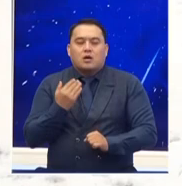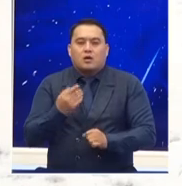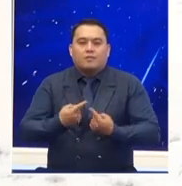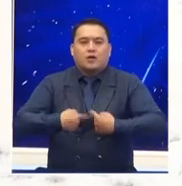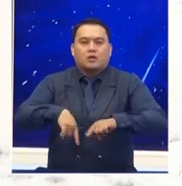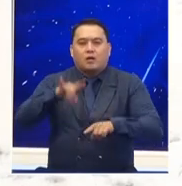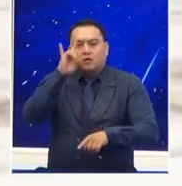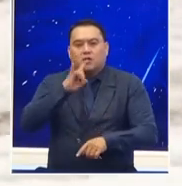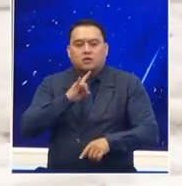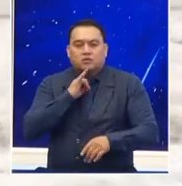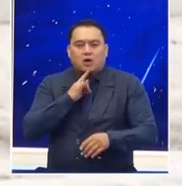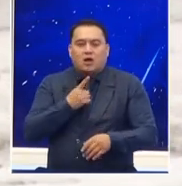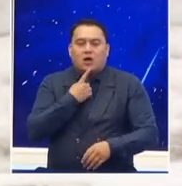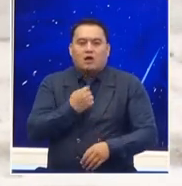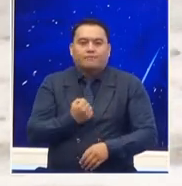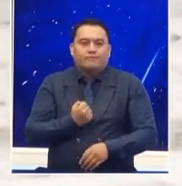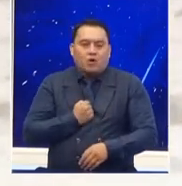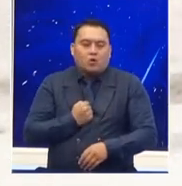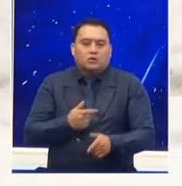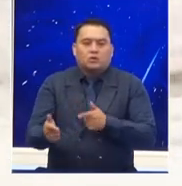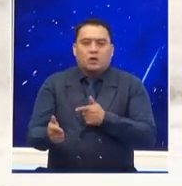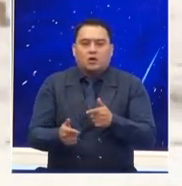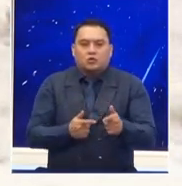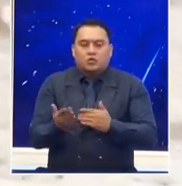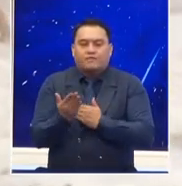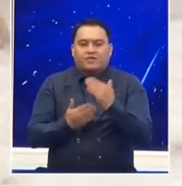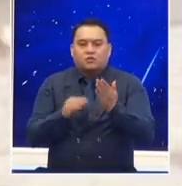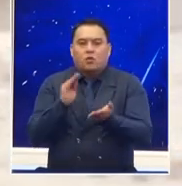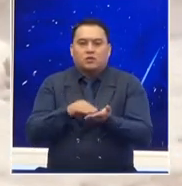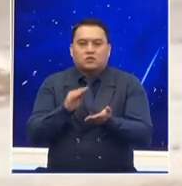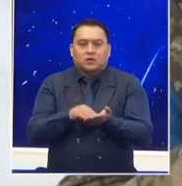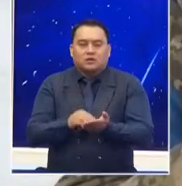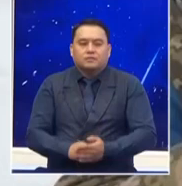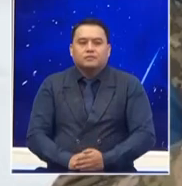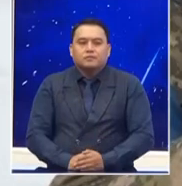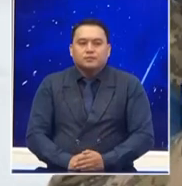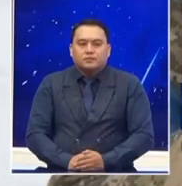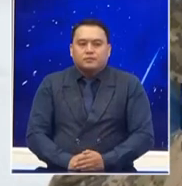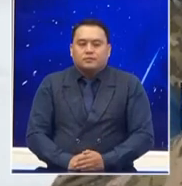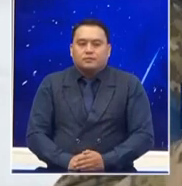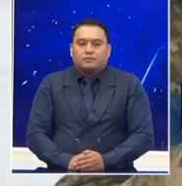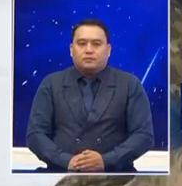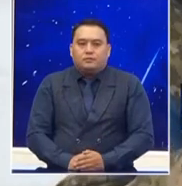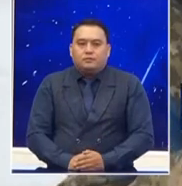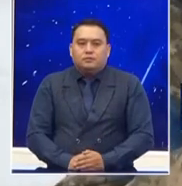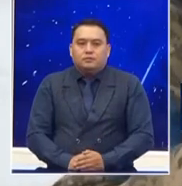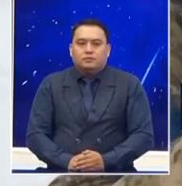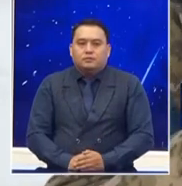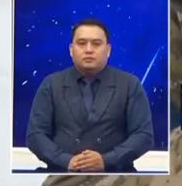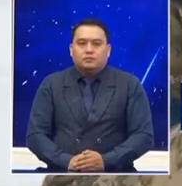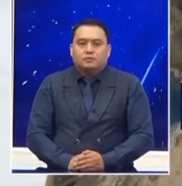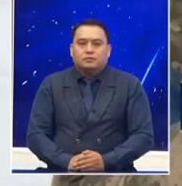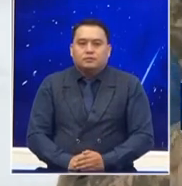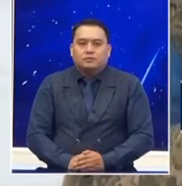батальоны қазақстандық бітімгершілік күштердің дайындығын жоғары бағалайды. 5-ші жинақталған бітімгершілік